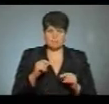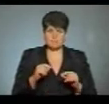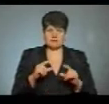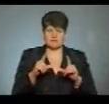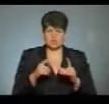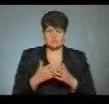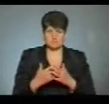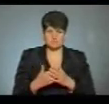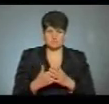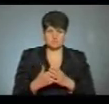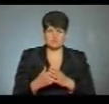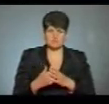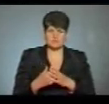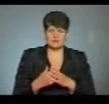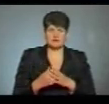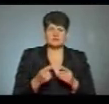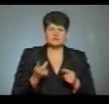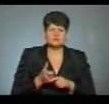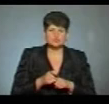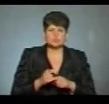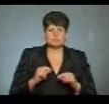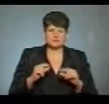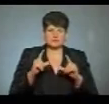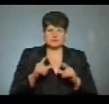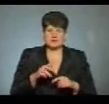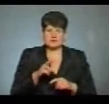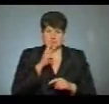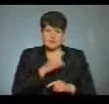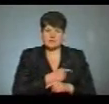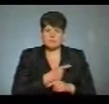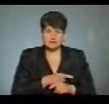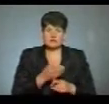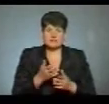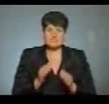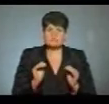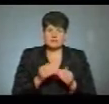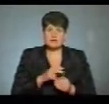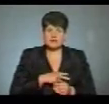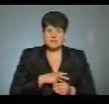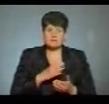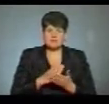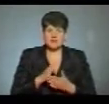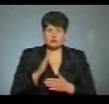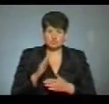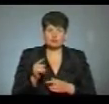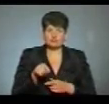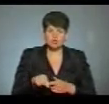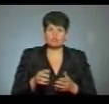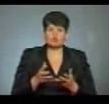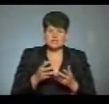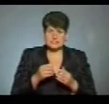там якісь, значно підвищуємо зарплати медикам, то хоча б якісь мінімальні премії мають бути, в тому числі